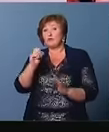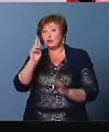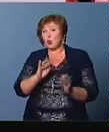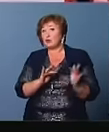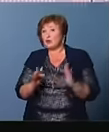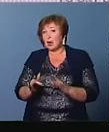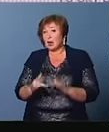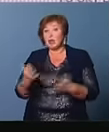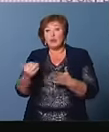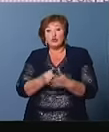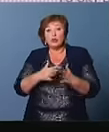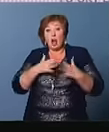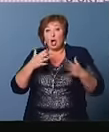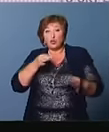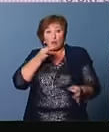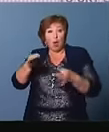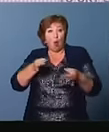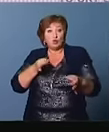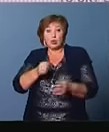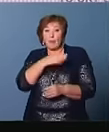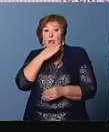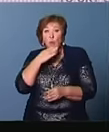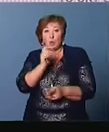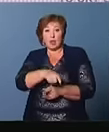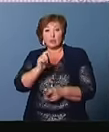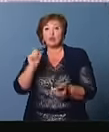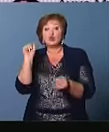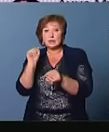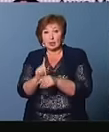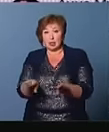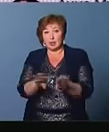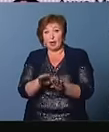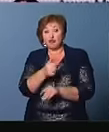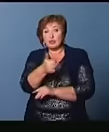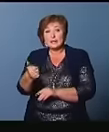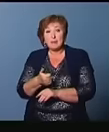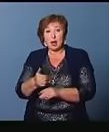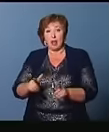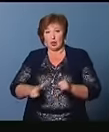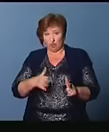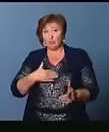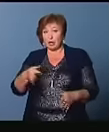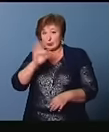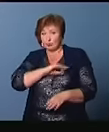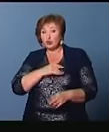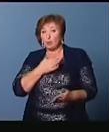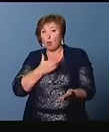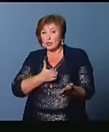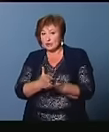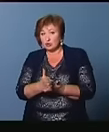Она получила бурный отклик. Оказалось, многие горожане уже заказали такой же спрей и были готовы использовать его по